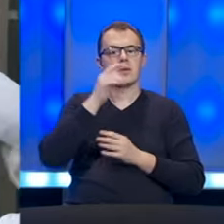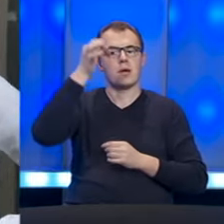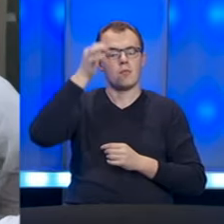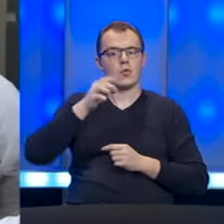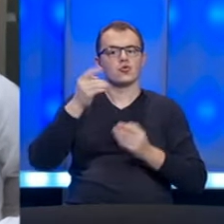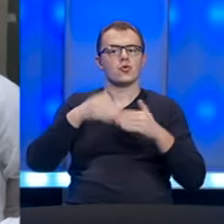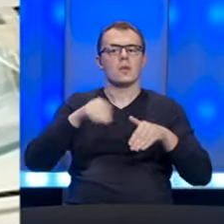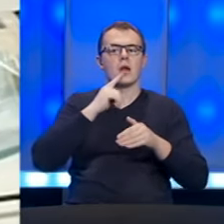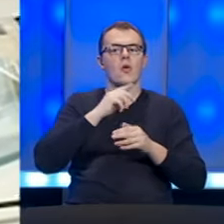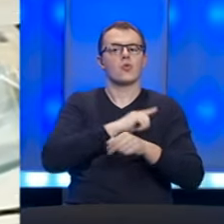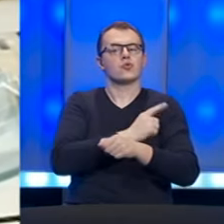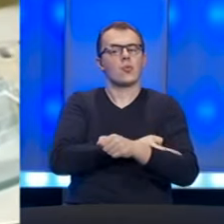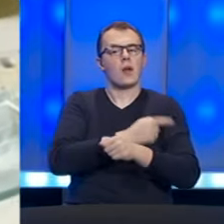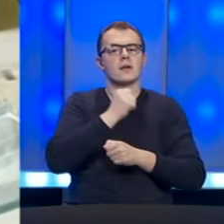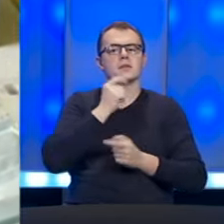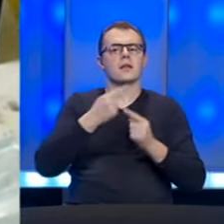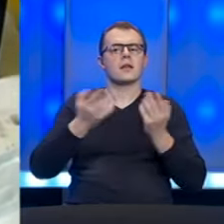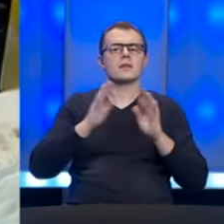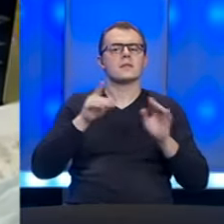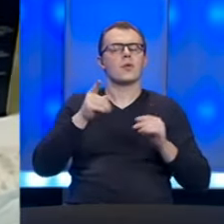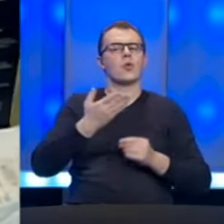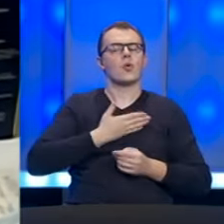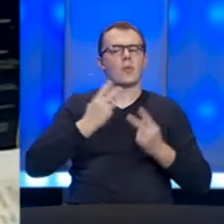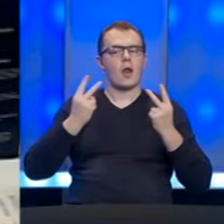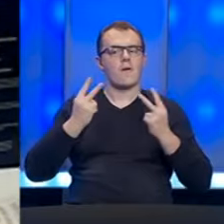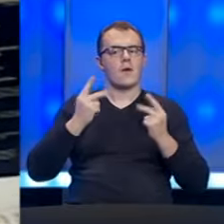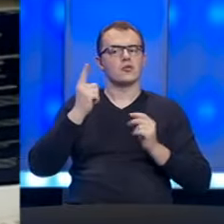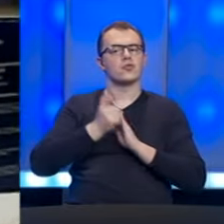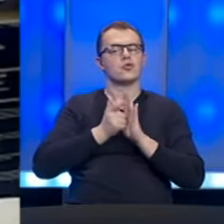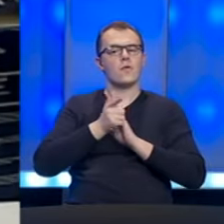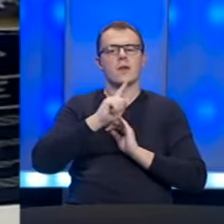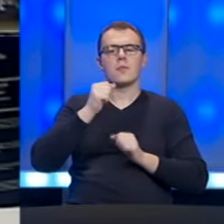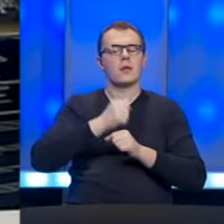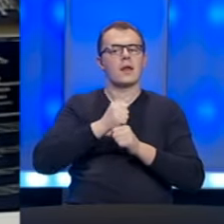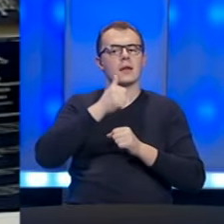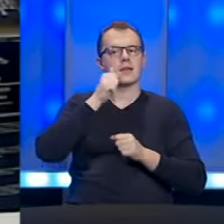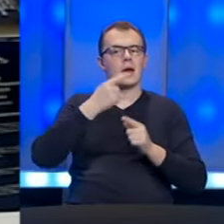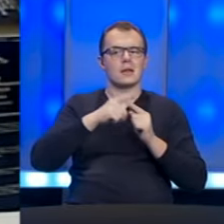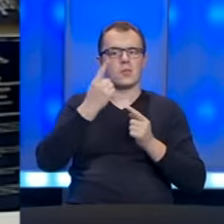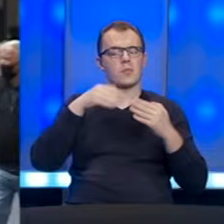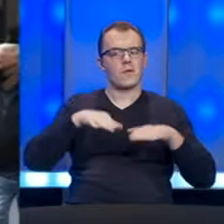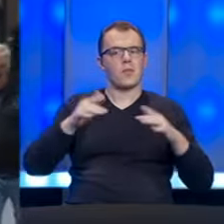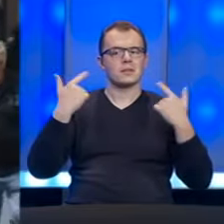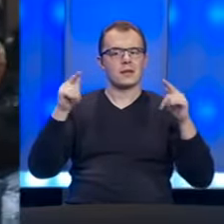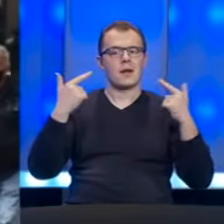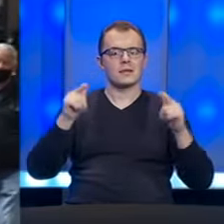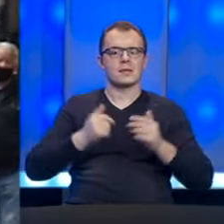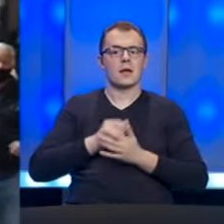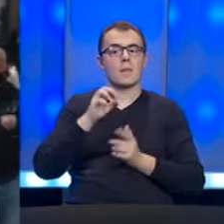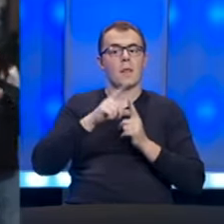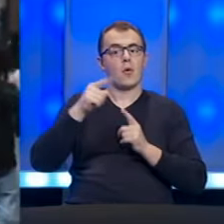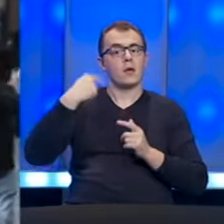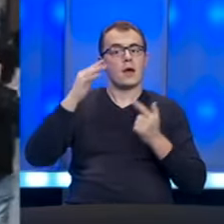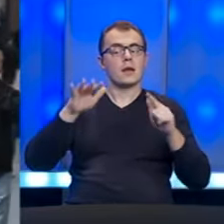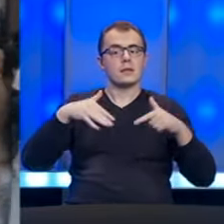poštuju mjere koje su na snazi, jer sve to dobija na važnosti u vrijeme neradnih dana zbog prvomajskih praznika. Od